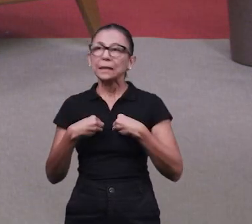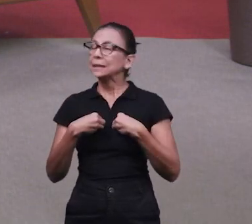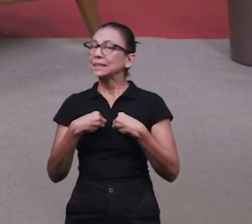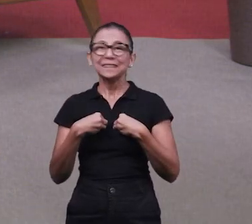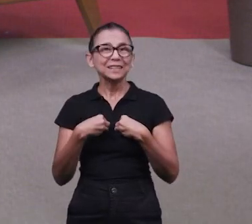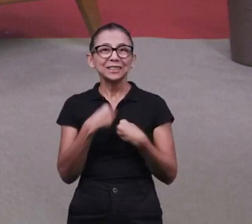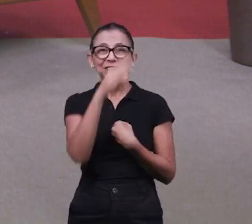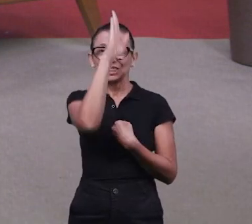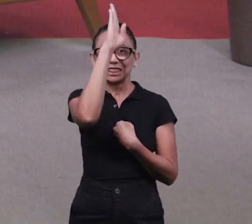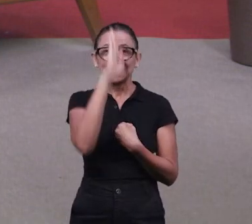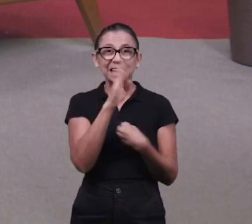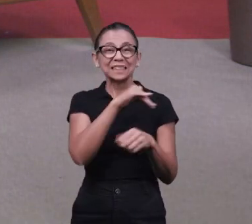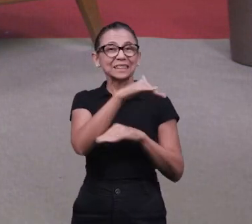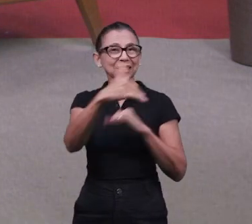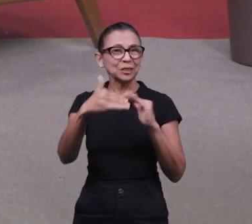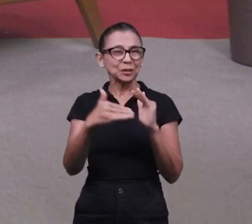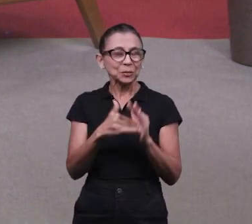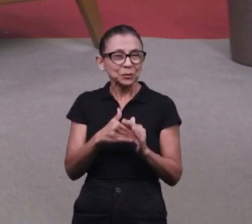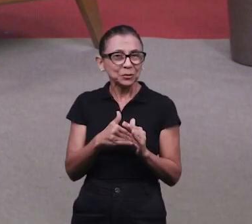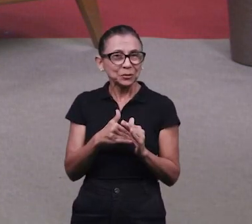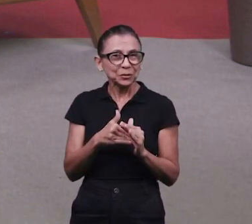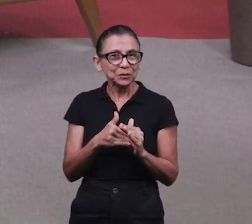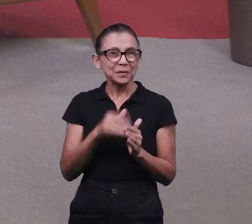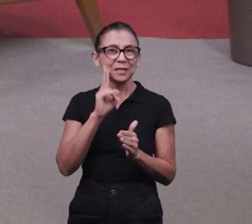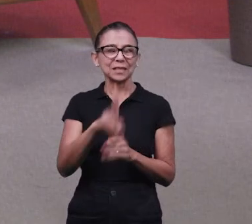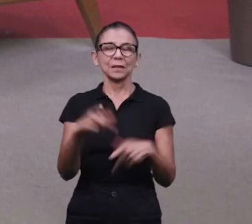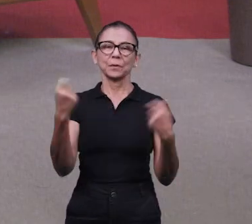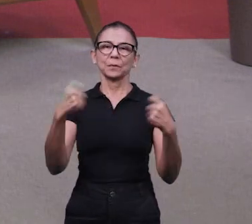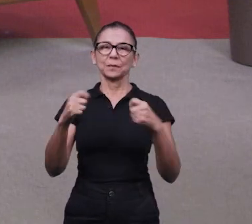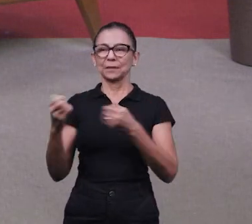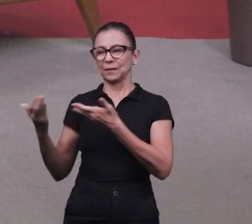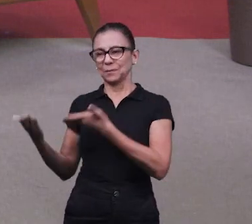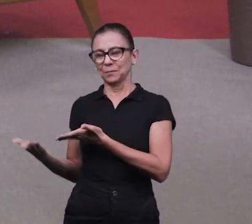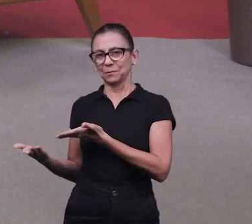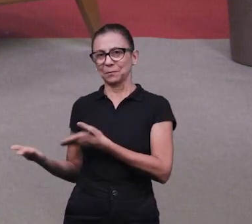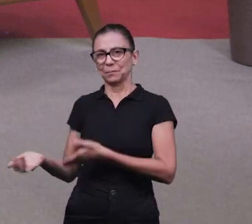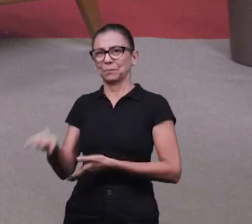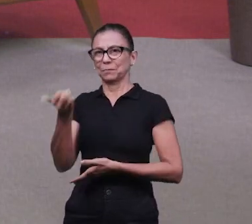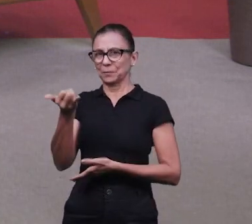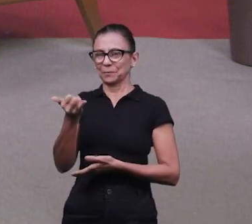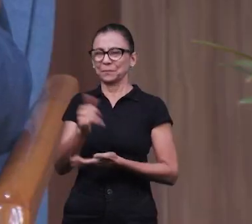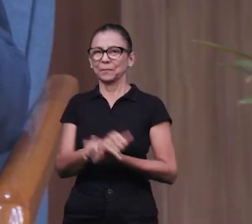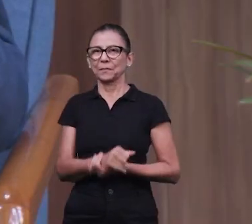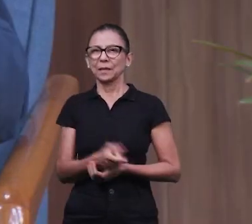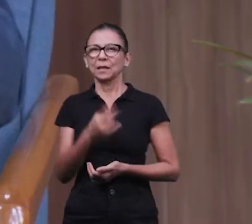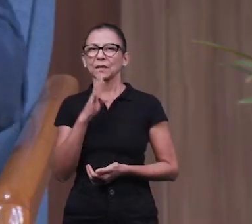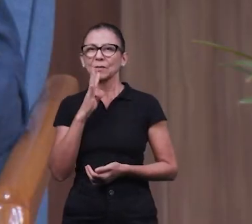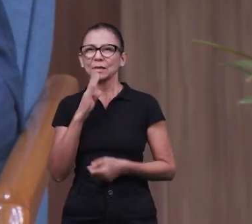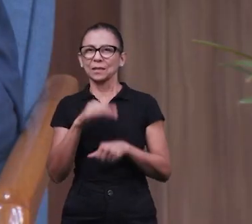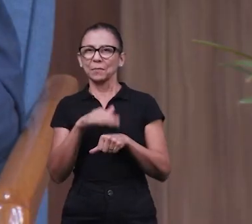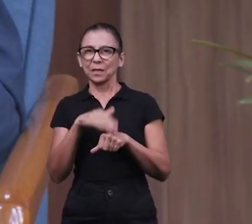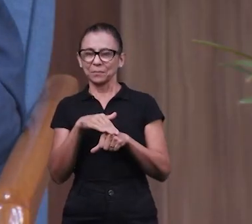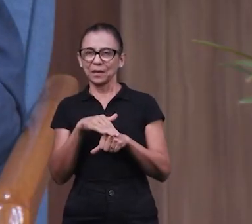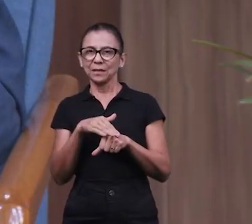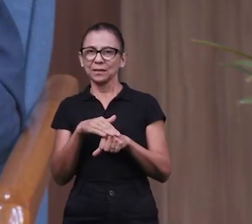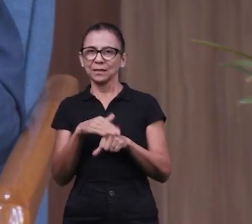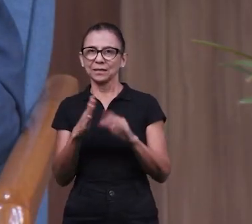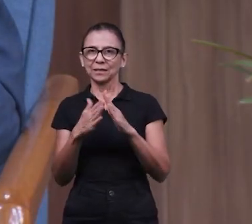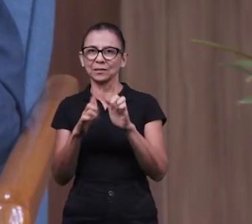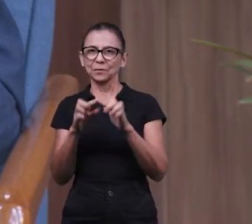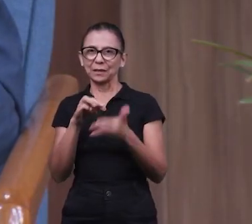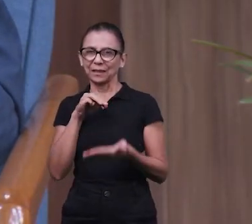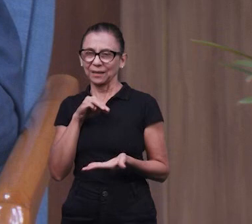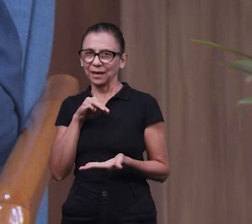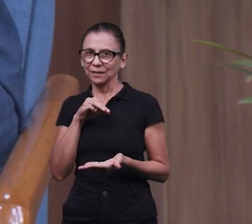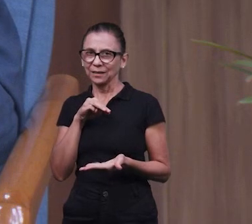offrande. Tout est gratuit. Et vous pouvez appeler, comme je vous ai dit, toujours quand vous avez besoin. Vous voulez connaître davantage